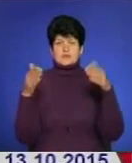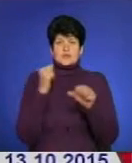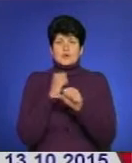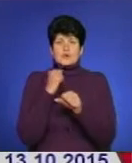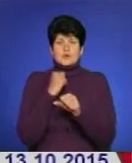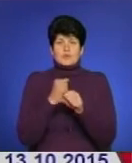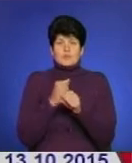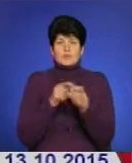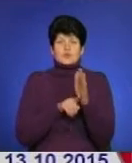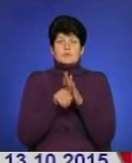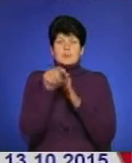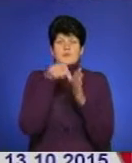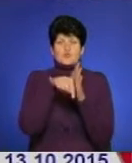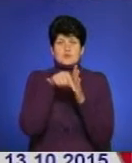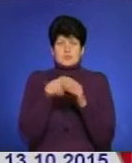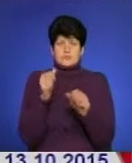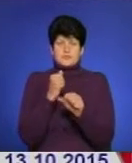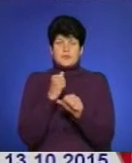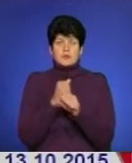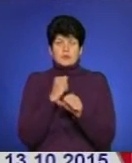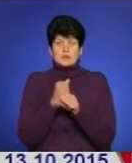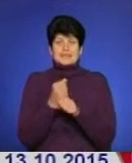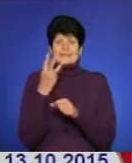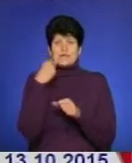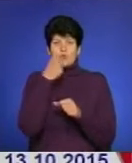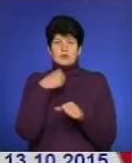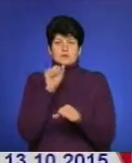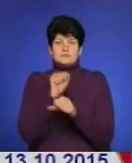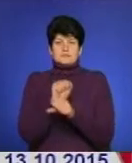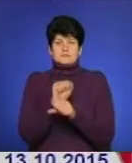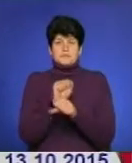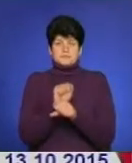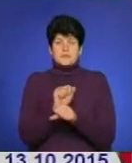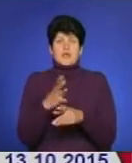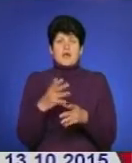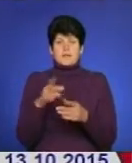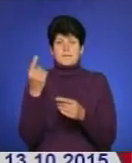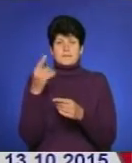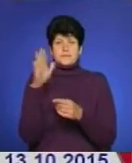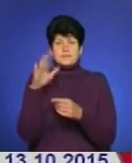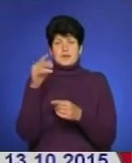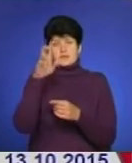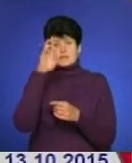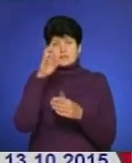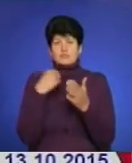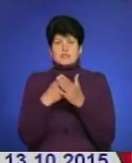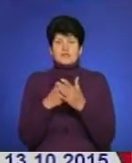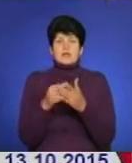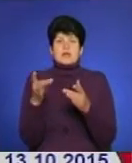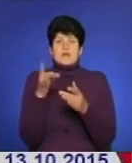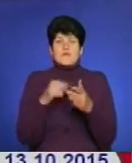розпочали внутрішні. 3 роки будівля була заморожена, а 1 вересня з держбюджету по фонду регіонального розвитку